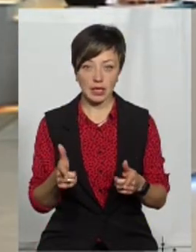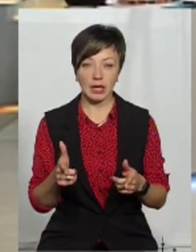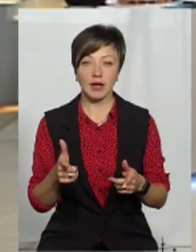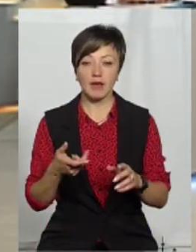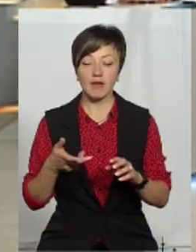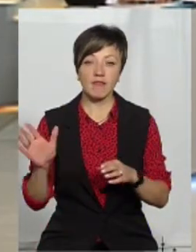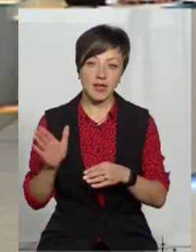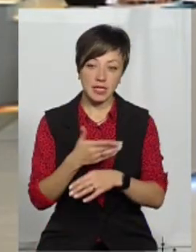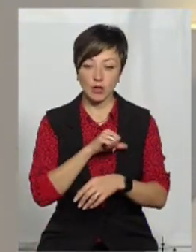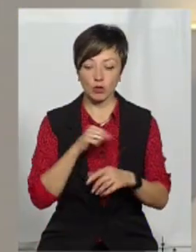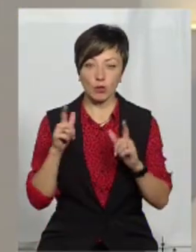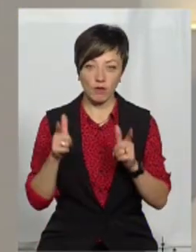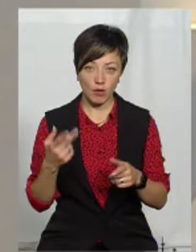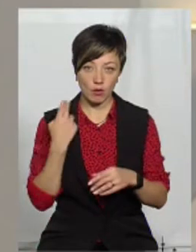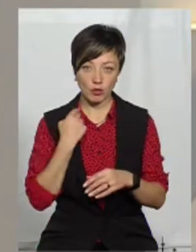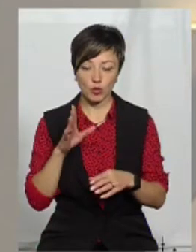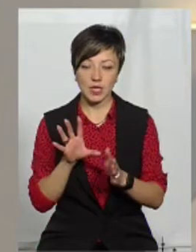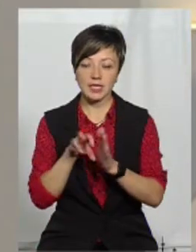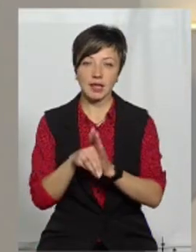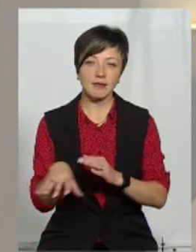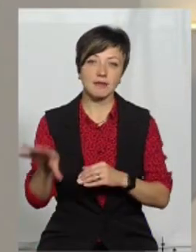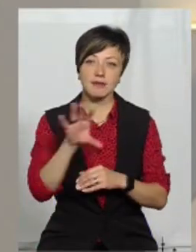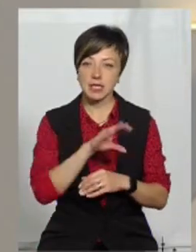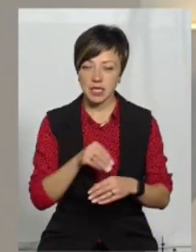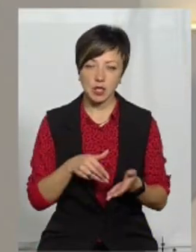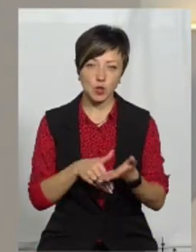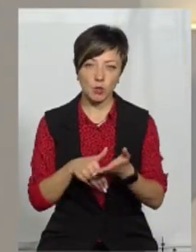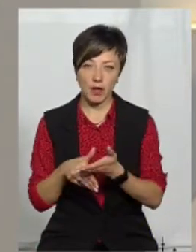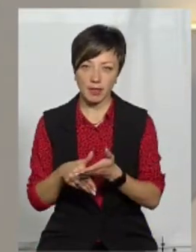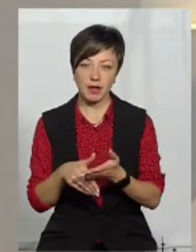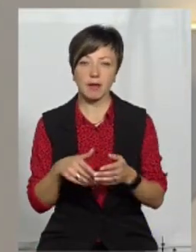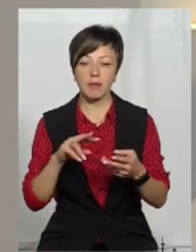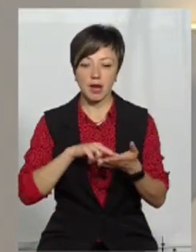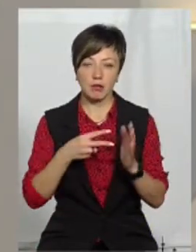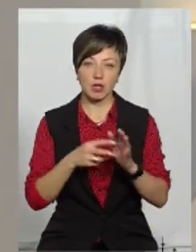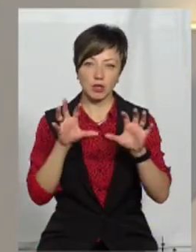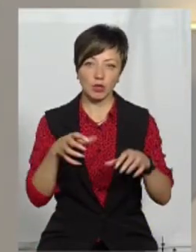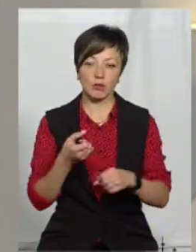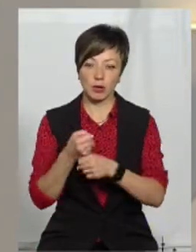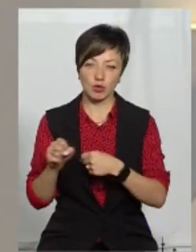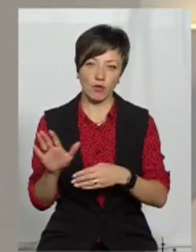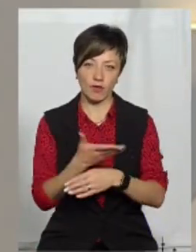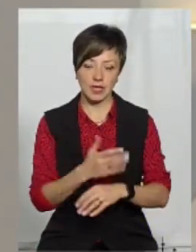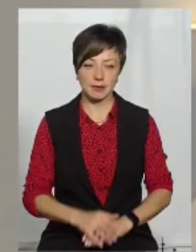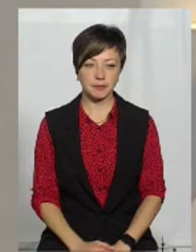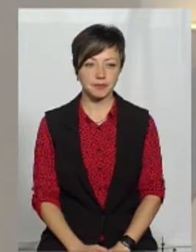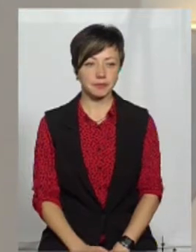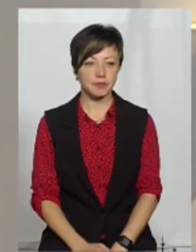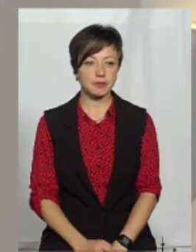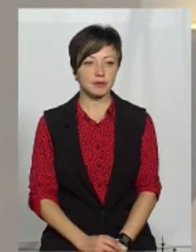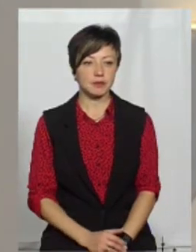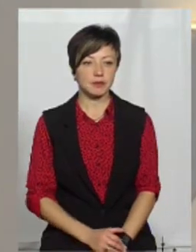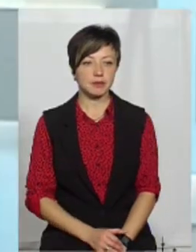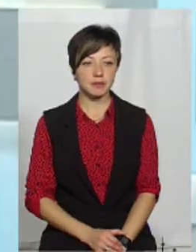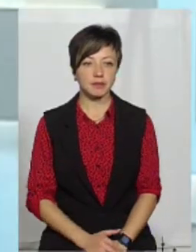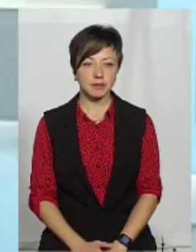добровільного виселення боржника будуть задіяні всі інструменти, передбачені чинним законодавством щодо примусового виселення. Дякую, пане Вікторе.